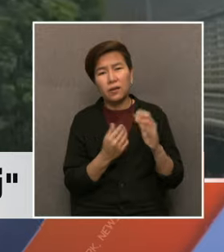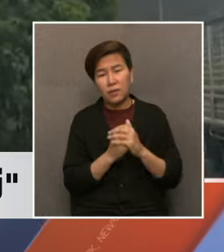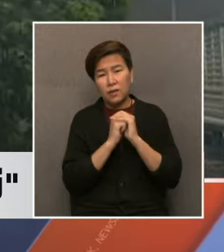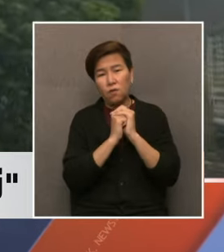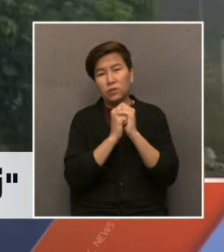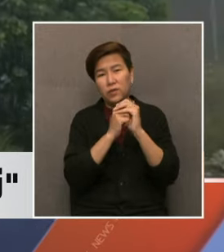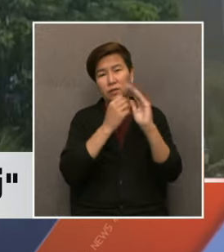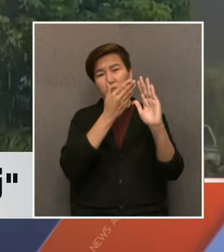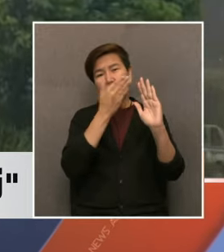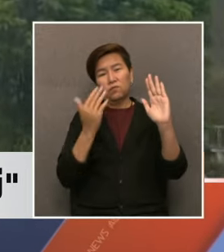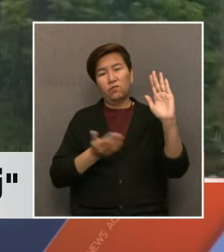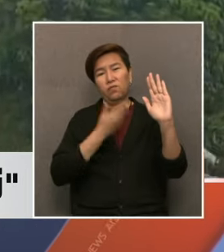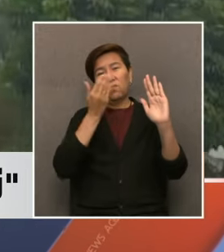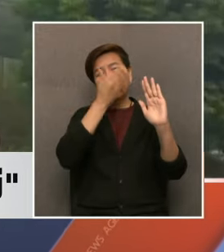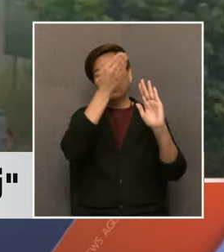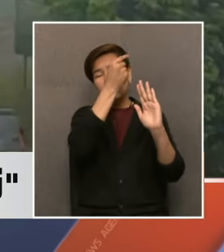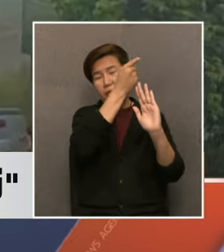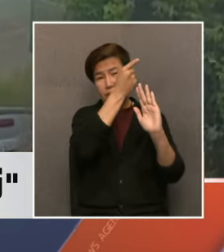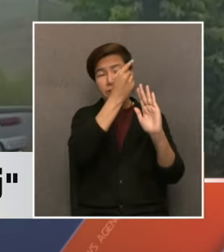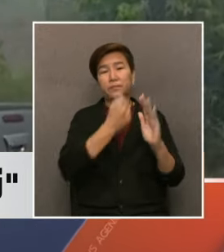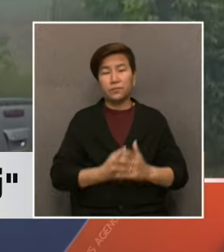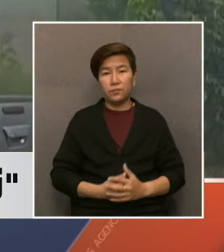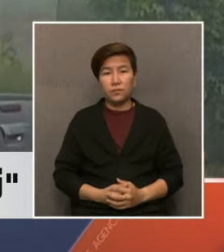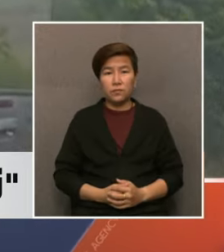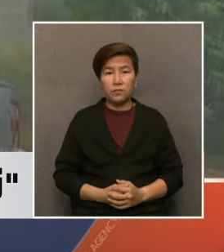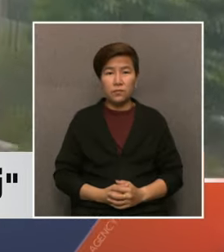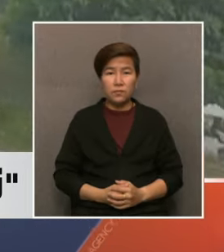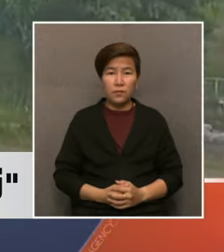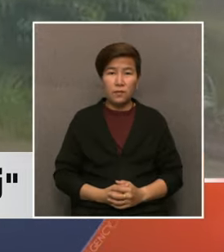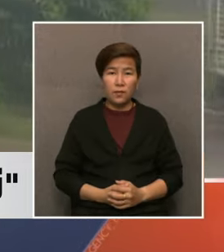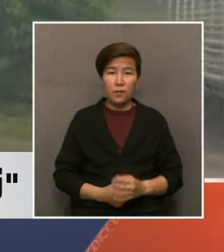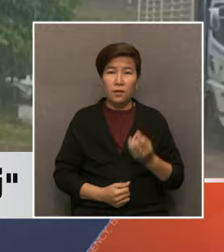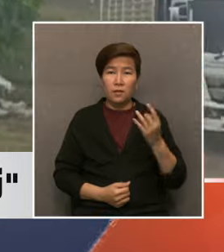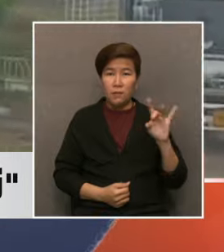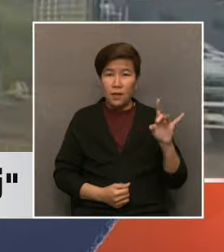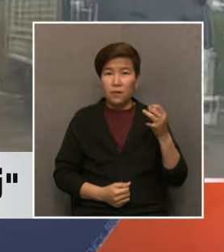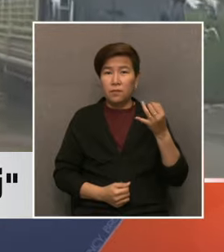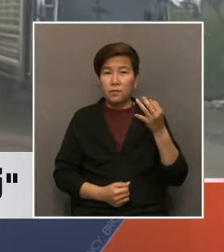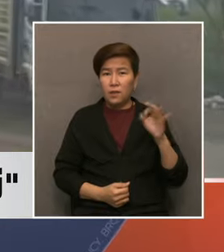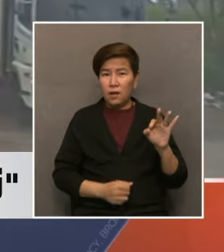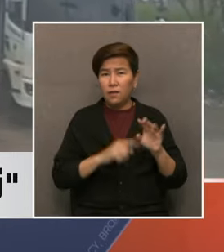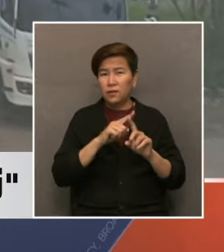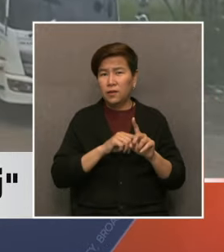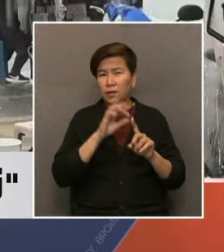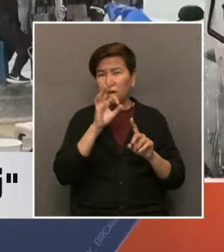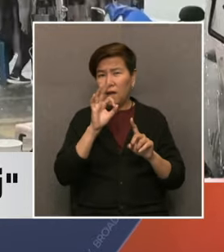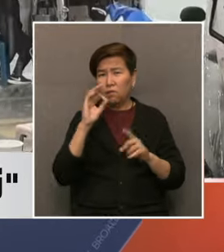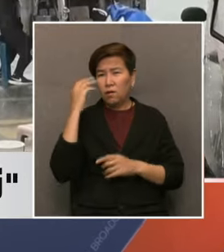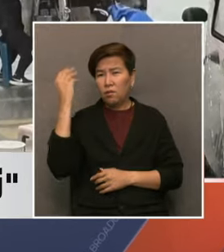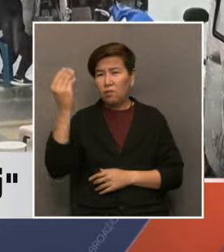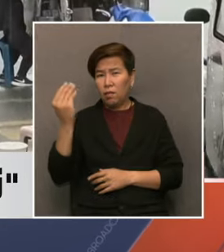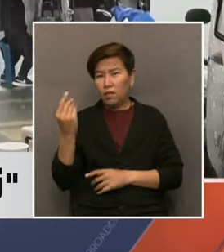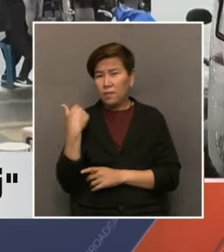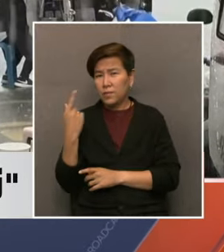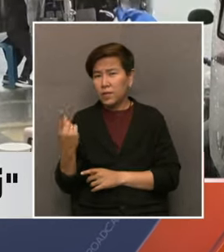นะครับในเบื้องต้นนะครับแล้วก็ในช่วงเวลา 18-19 เนี่ยนะครับก็จะมีอีกลูกนึงที่ก่อตัวนะครับแต่ว่าทิศทางเขา